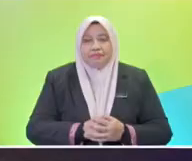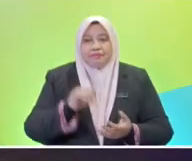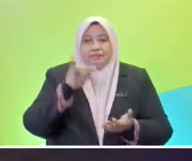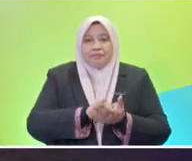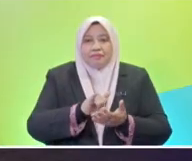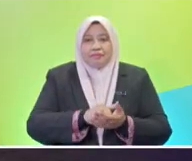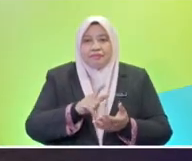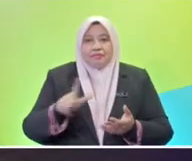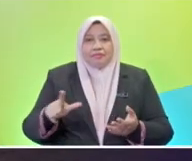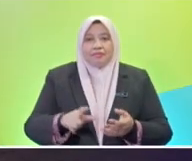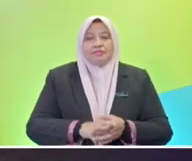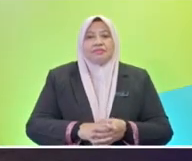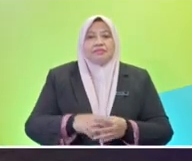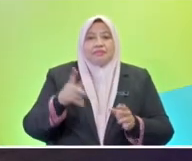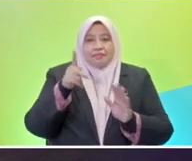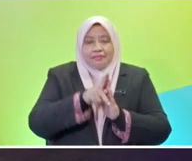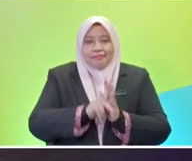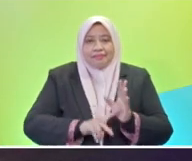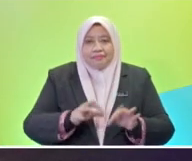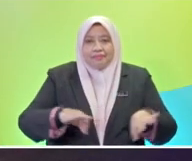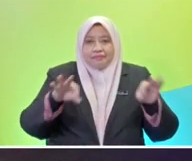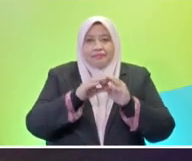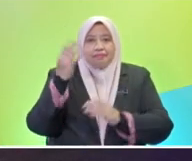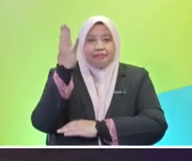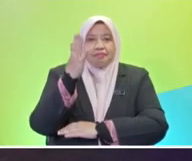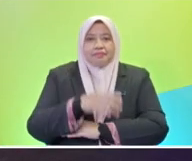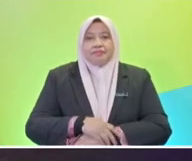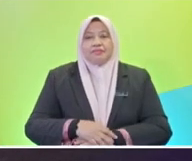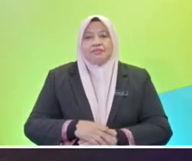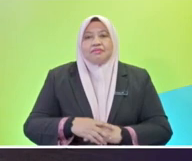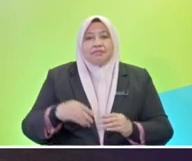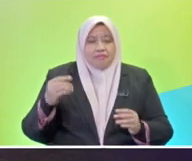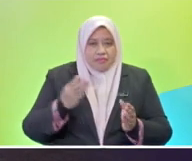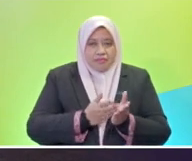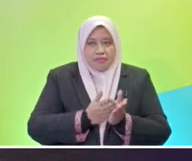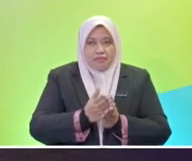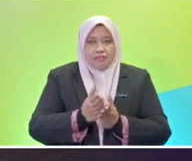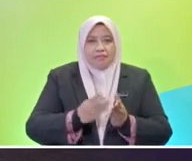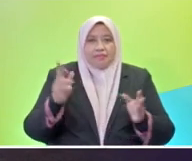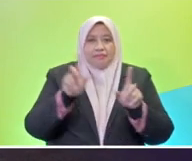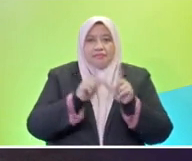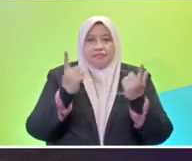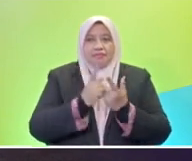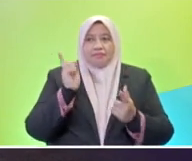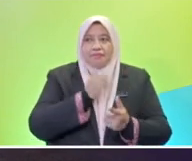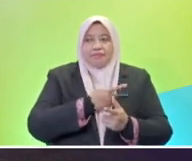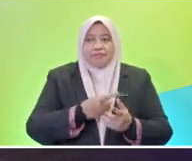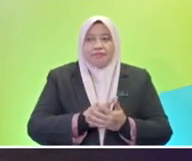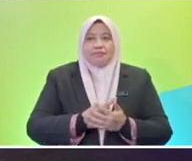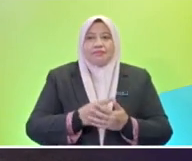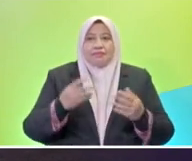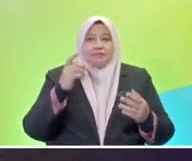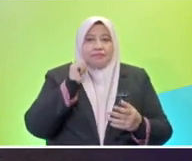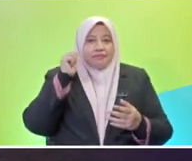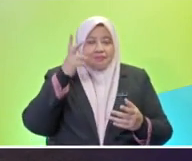Itulah dia keperluan tumbuhan. Itulah keperluan tumbuhan. Tunggu apa lagi? Jom kita mulakan kelas kita, cikgu. Okey, semua dah bersedia? Sudah, cikgu. Okey, Akmal dah bersedia?